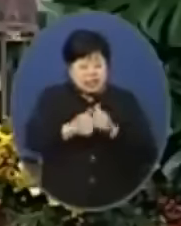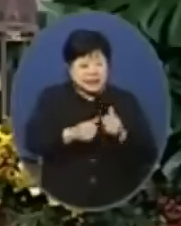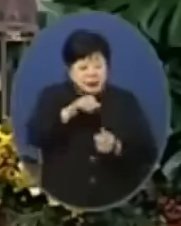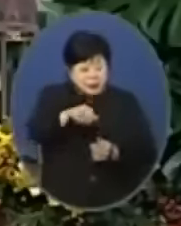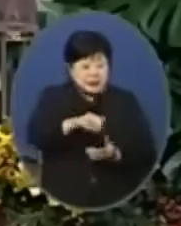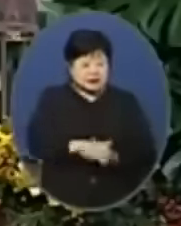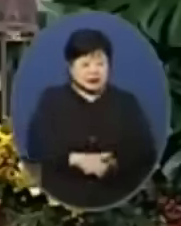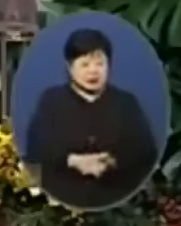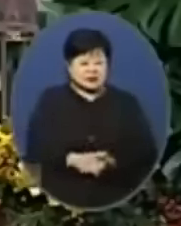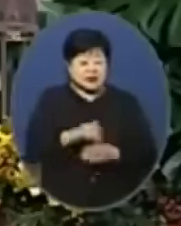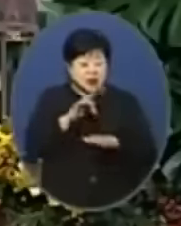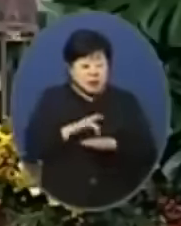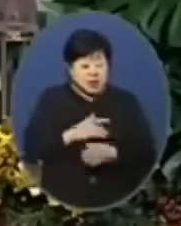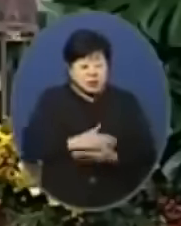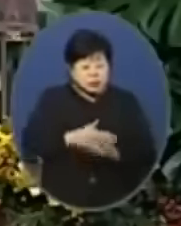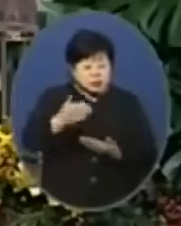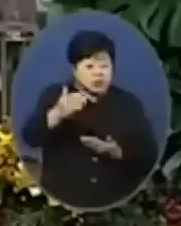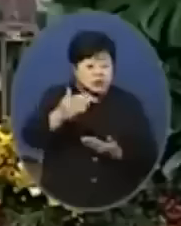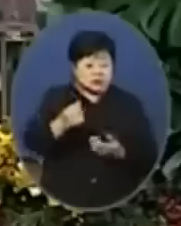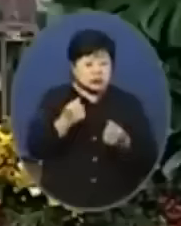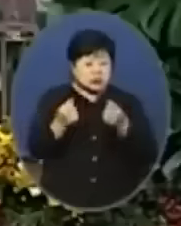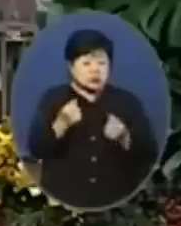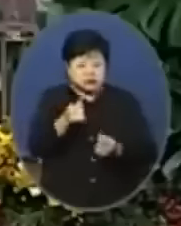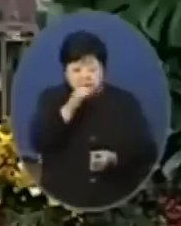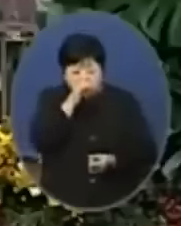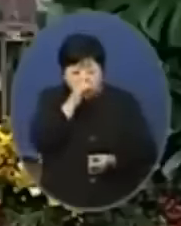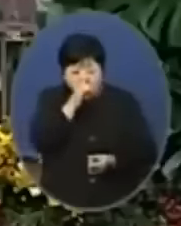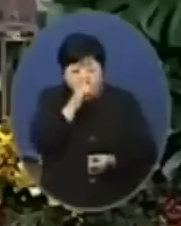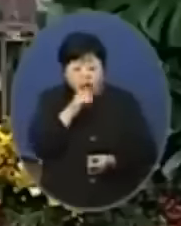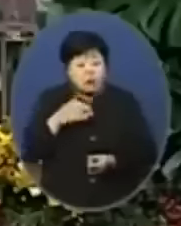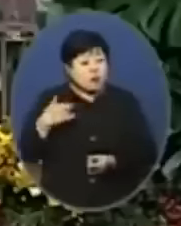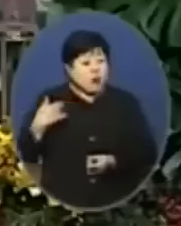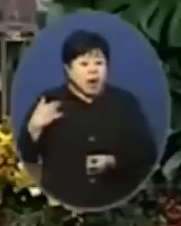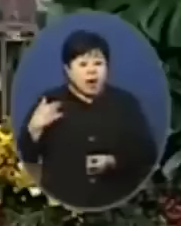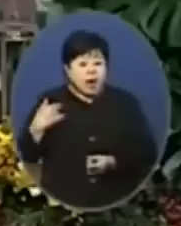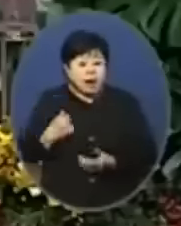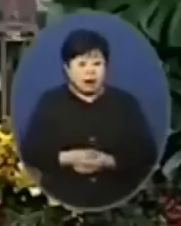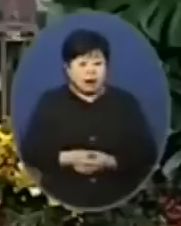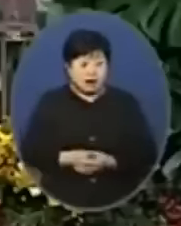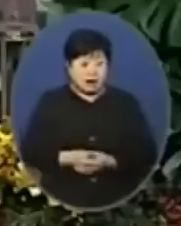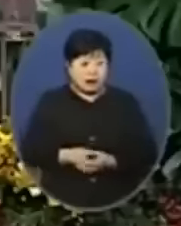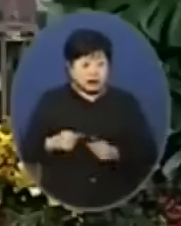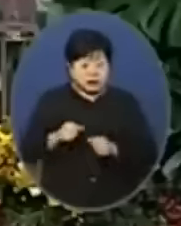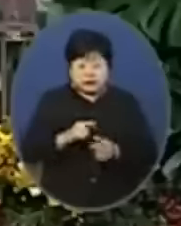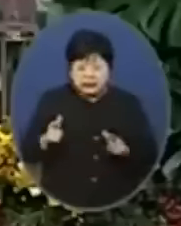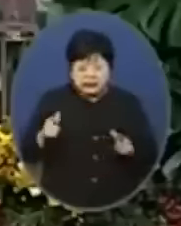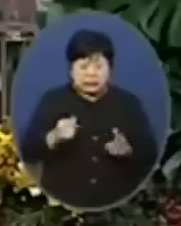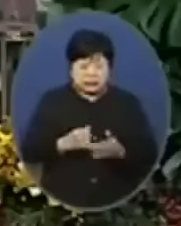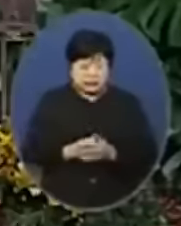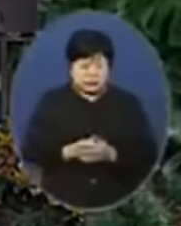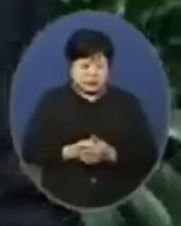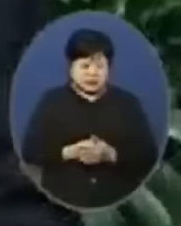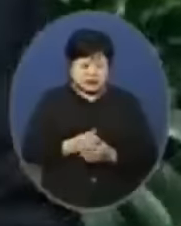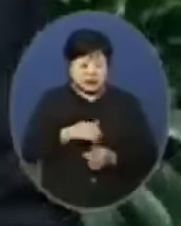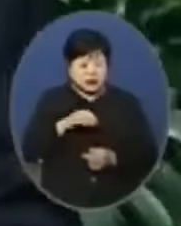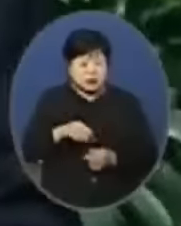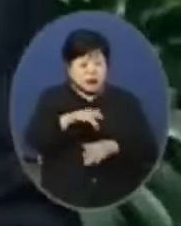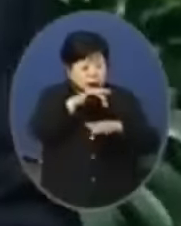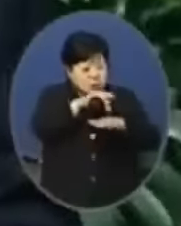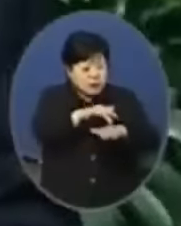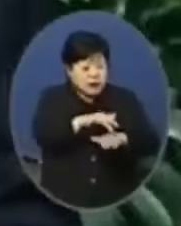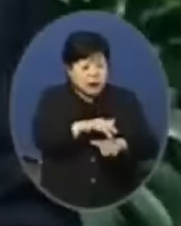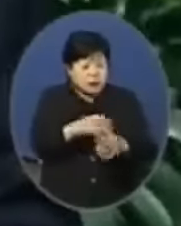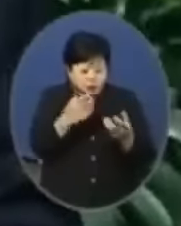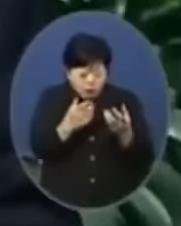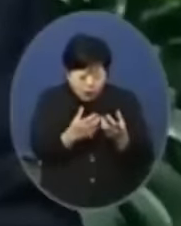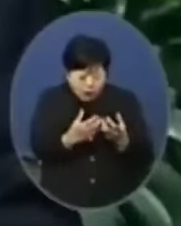앞에서 마귀를 멸할 수 있는 권세를 가지고 있다는 것을 모르고 시행 안 하고 있다는 것입니다. 가는 곳마다 마귀가